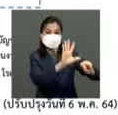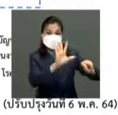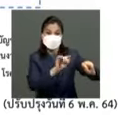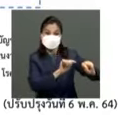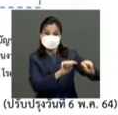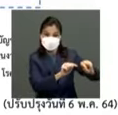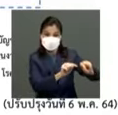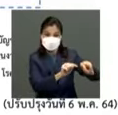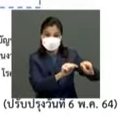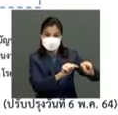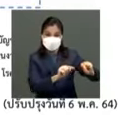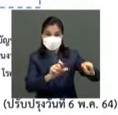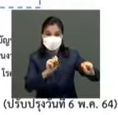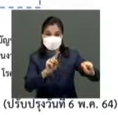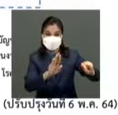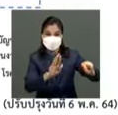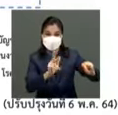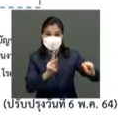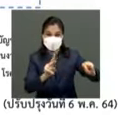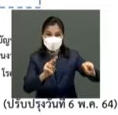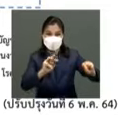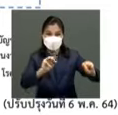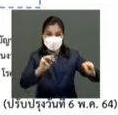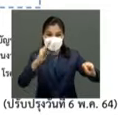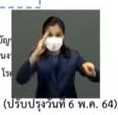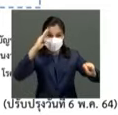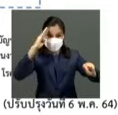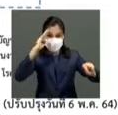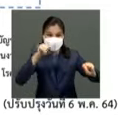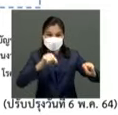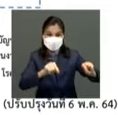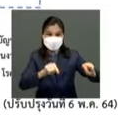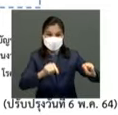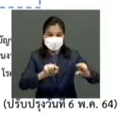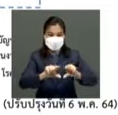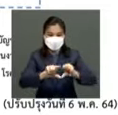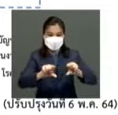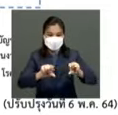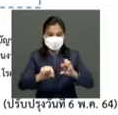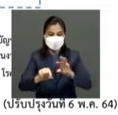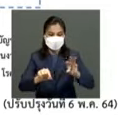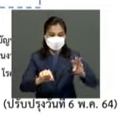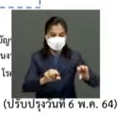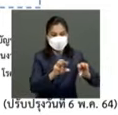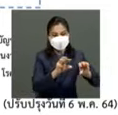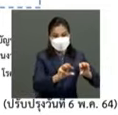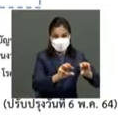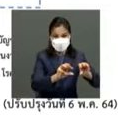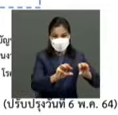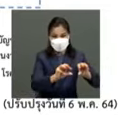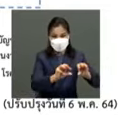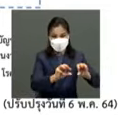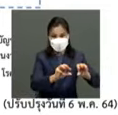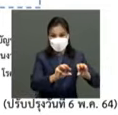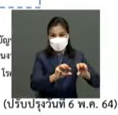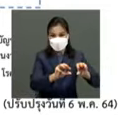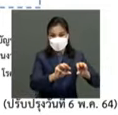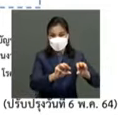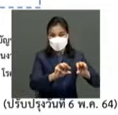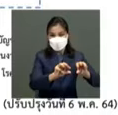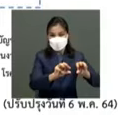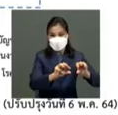บค.มท.หรือมหาดไทยนะครับที่เป็นกล่องที่2นะครับซึ่งอันเนี้ยพอ